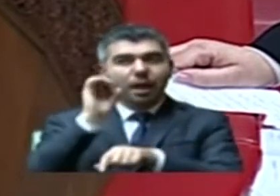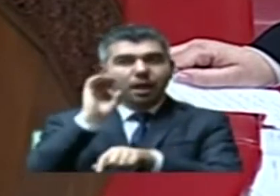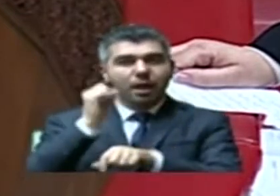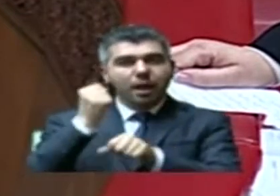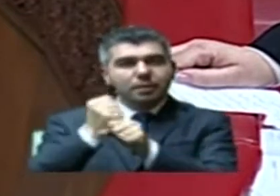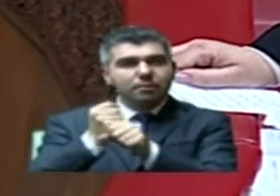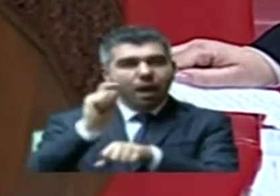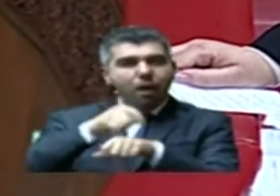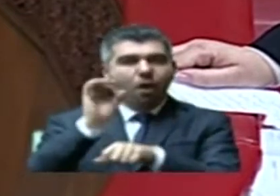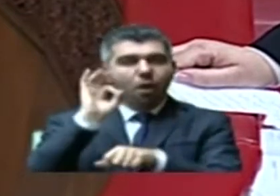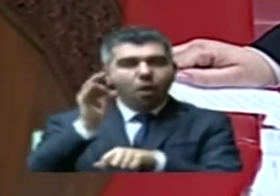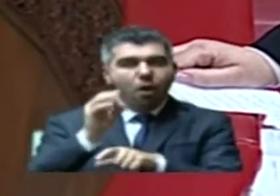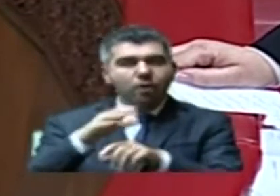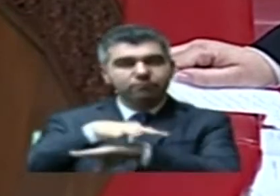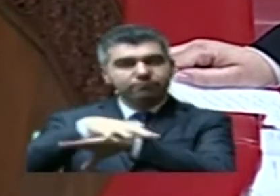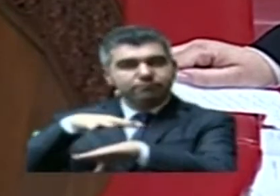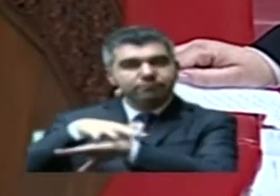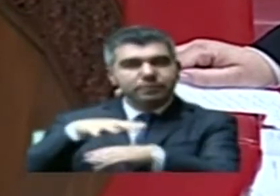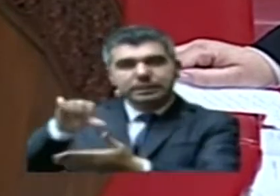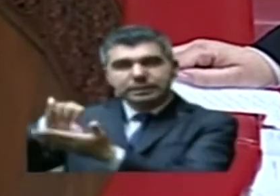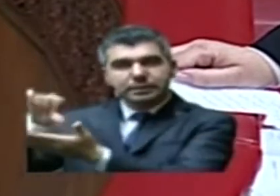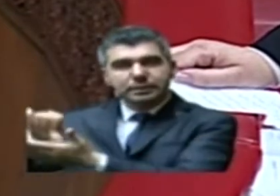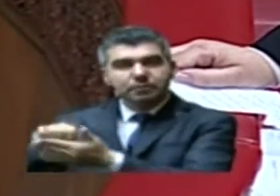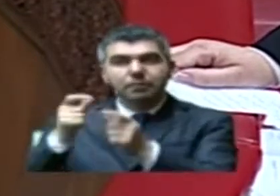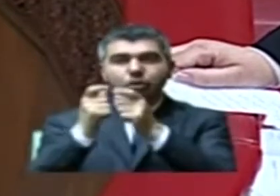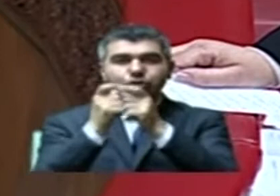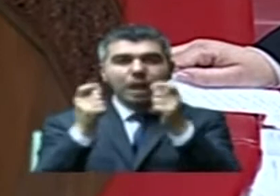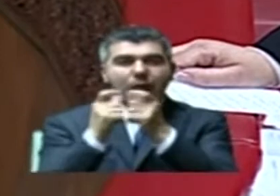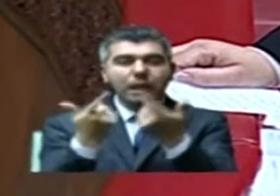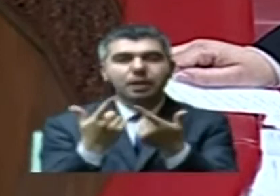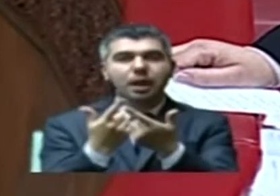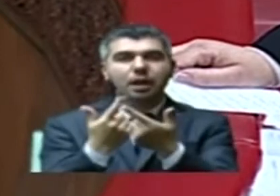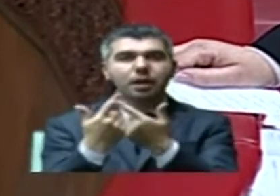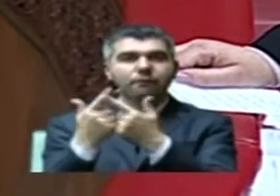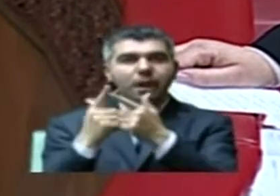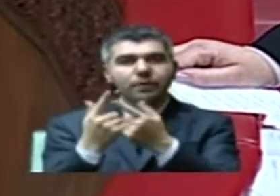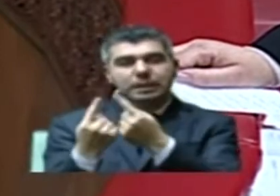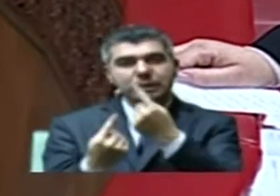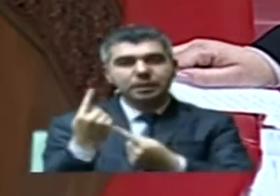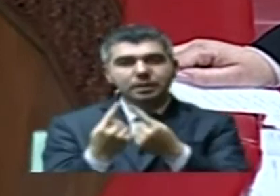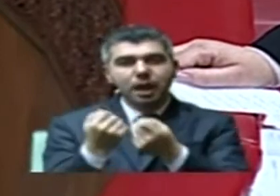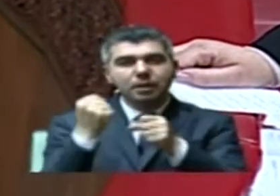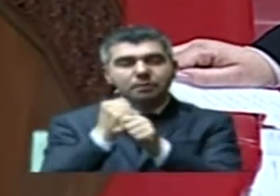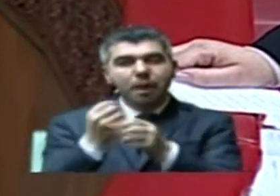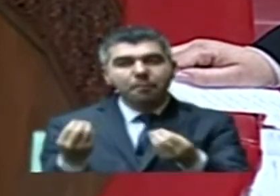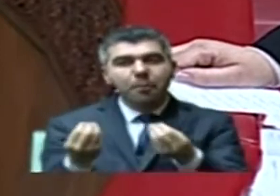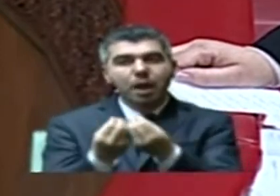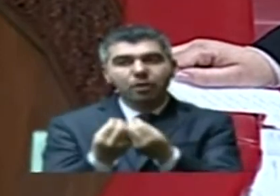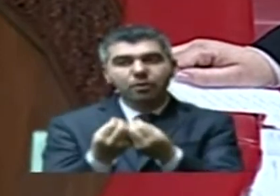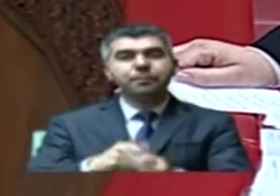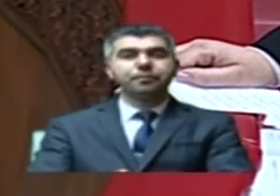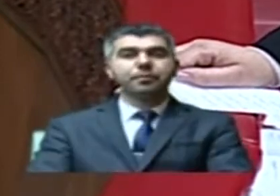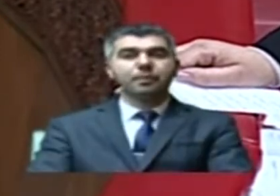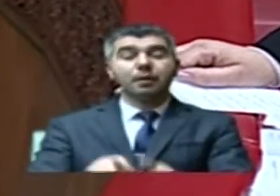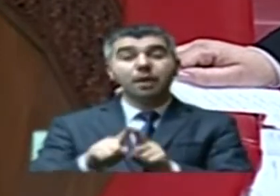من انها تدخل في تامينات مباشره مع بعض المقاولات او بعض يعني الناس اللي كيشتغلوا في هذا المجال، كنقولوا بان